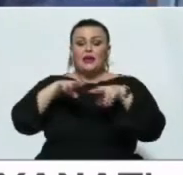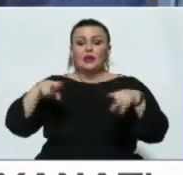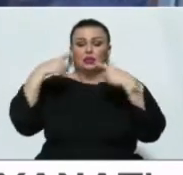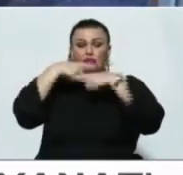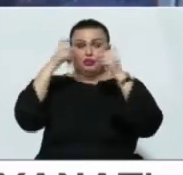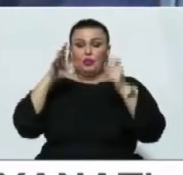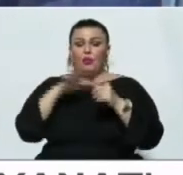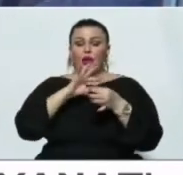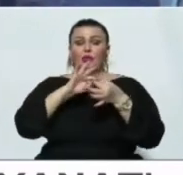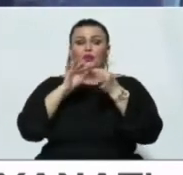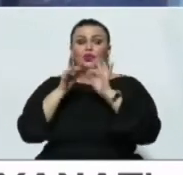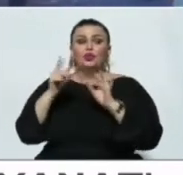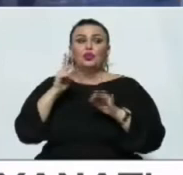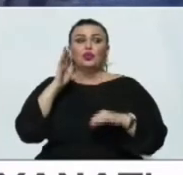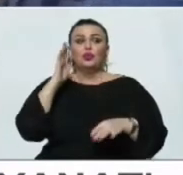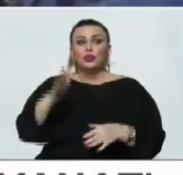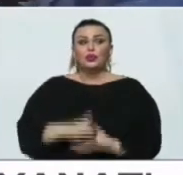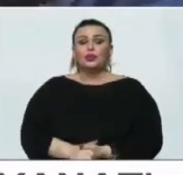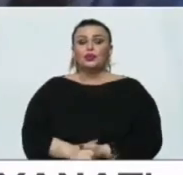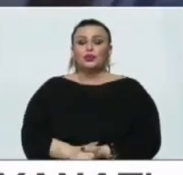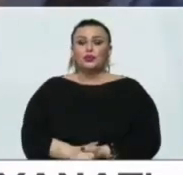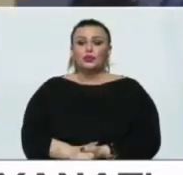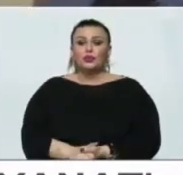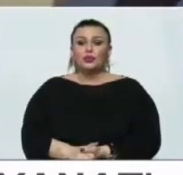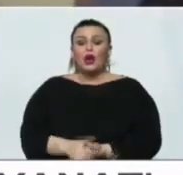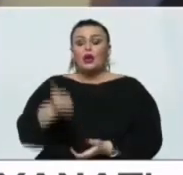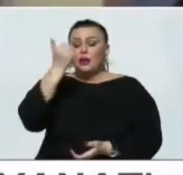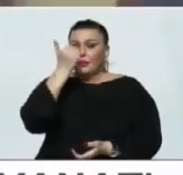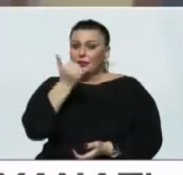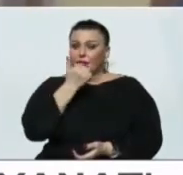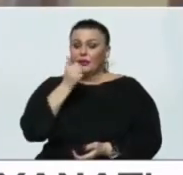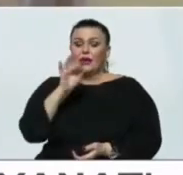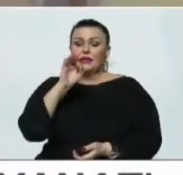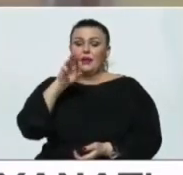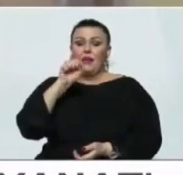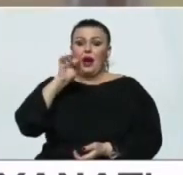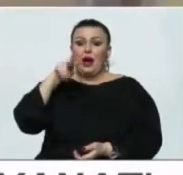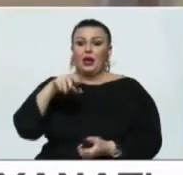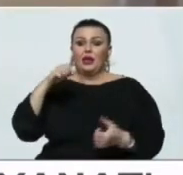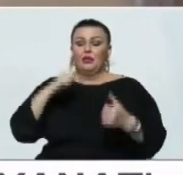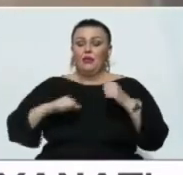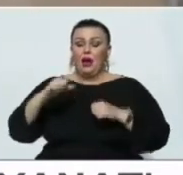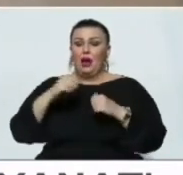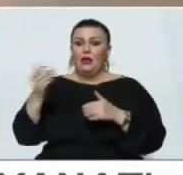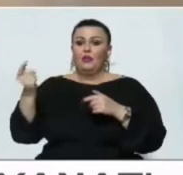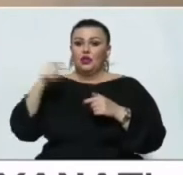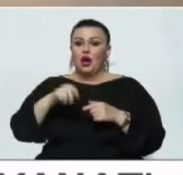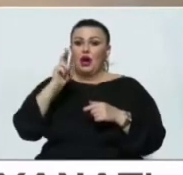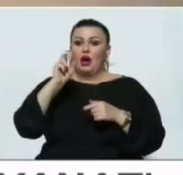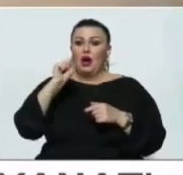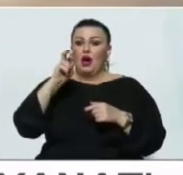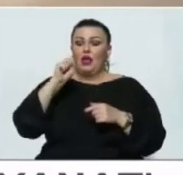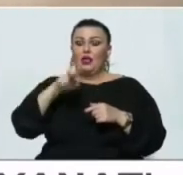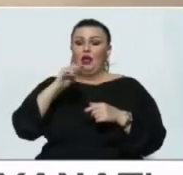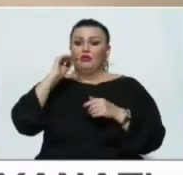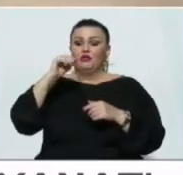Bu bəyanatın detallarına baraq. Buyurun. Çox sağ olun. Mən bu məsələni kanalınızda